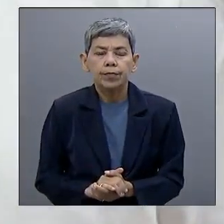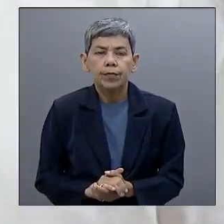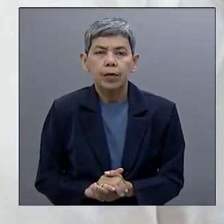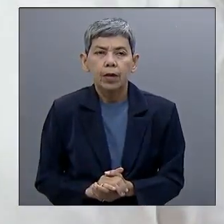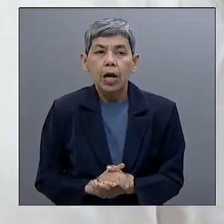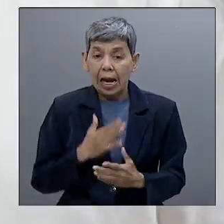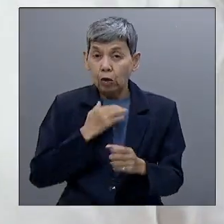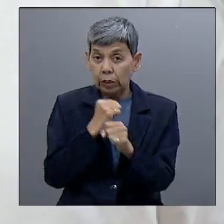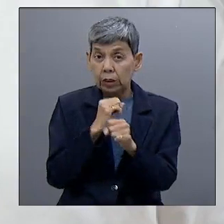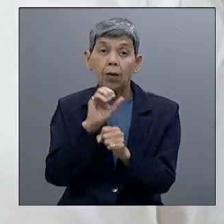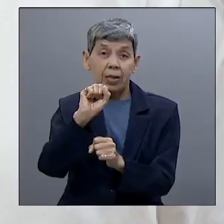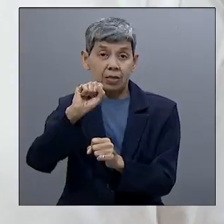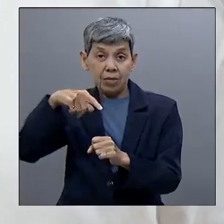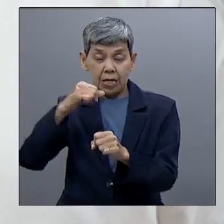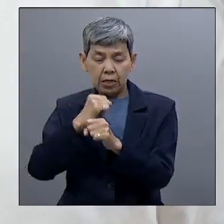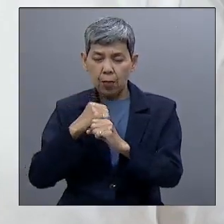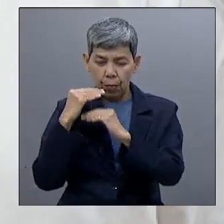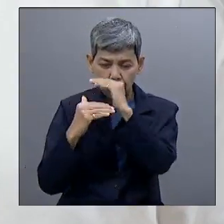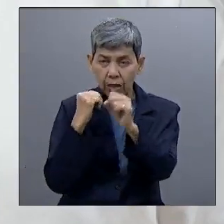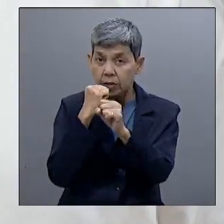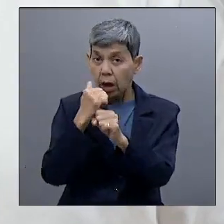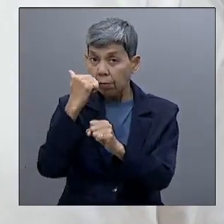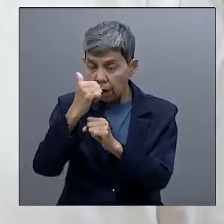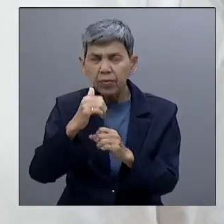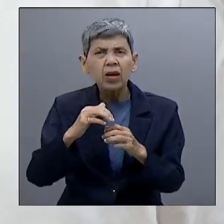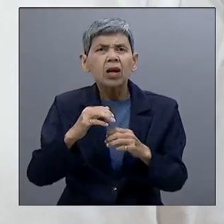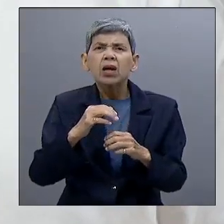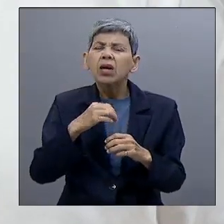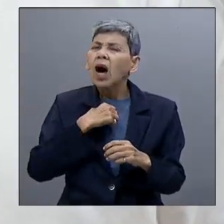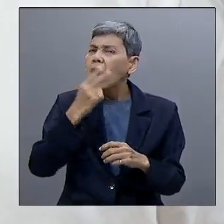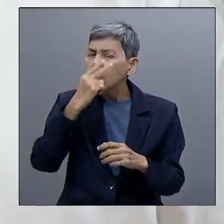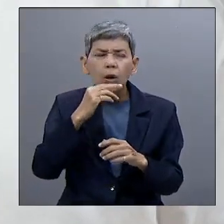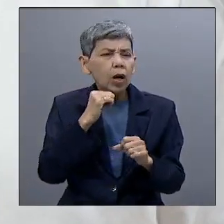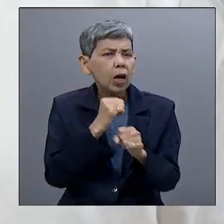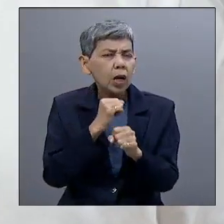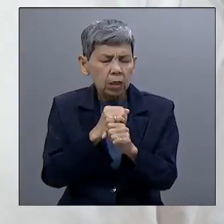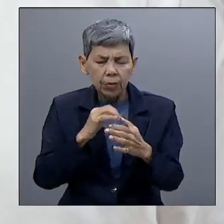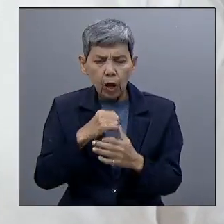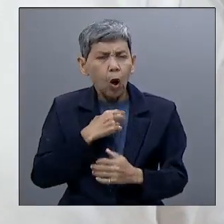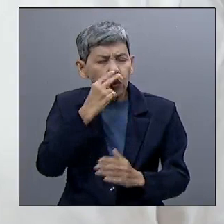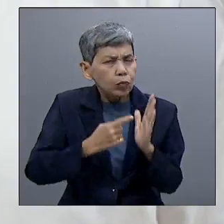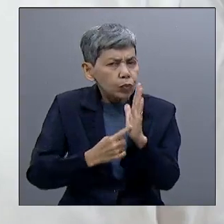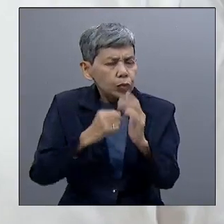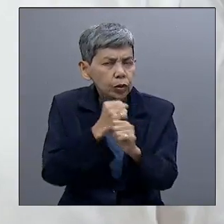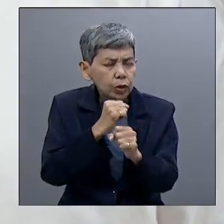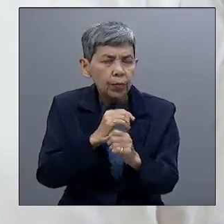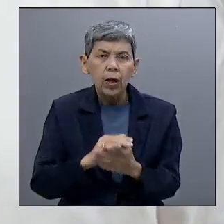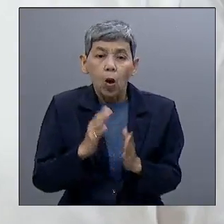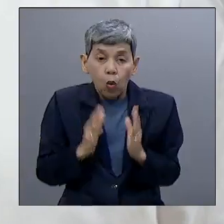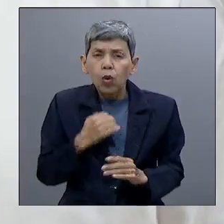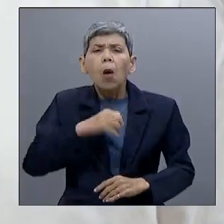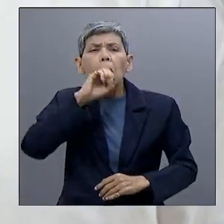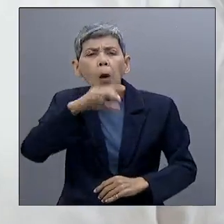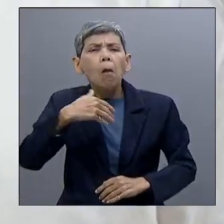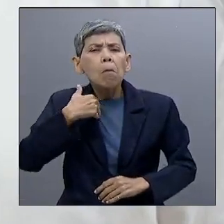การที่จะทำให้ซอฟต์พาวเวอร์มันเกิดขึ้นได้จริงเนี่ยมันไม่ใช่อาศัยเพียงแค่การมองมิติด้านใดด้านหนึ่งอย่างมีคนมักจะบอกว่า